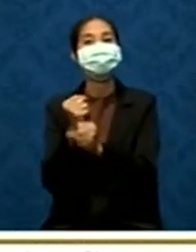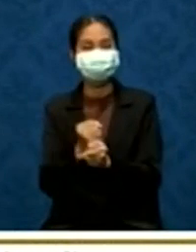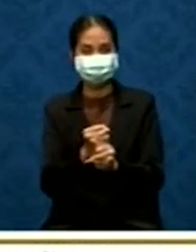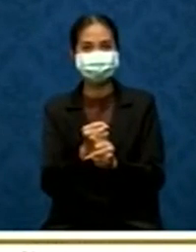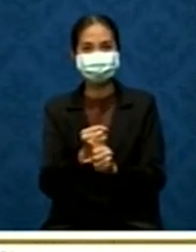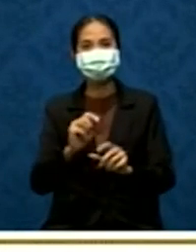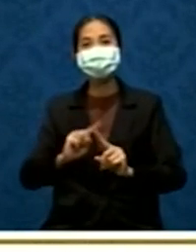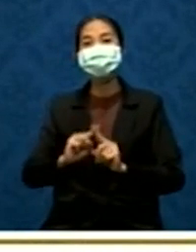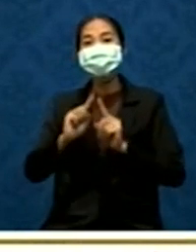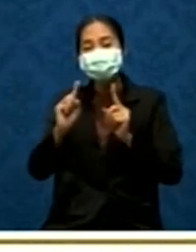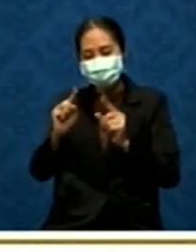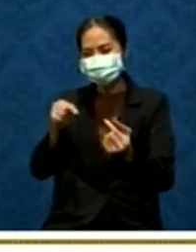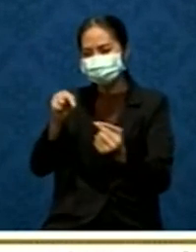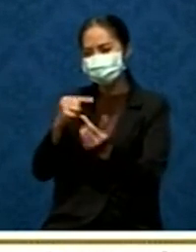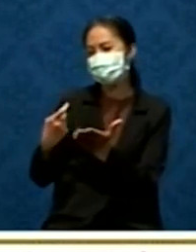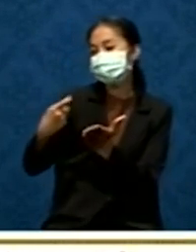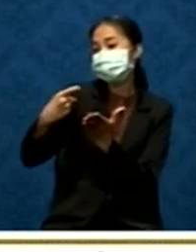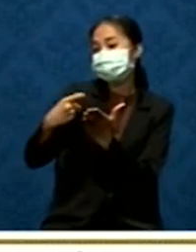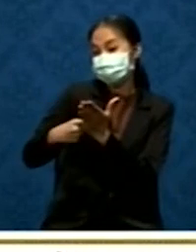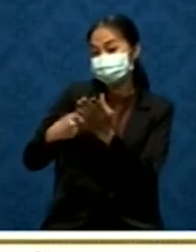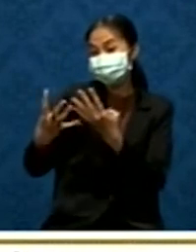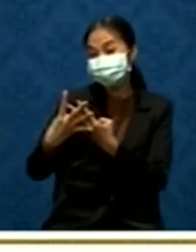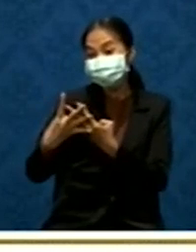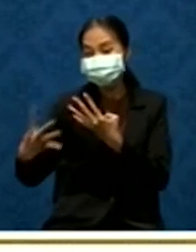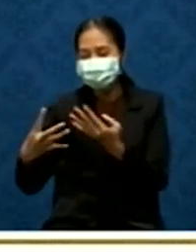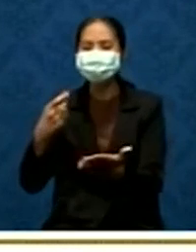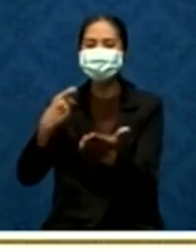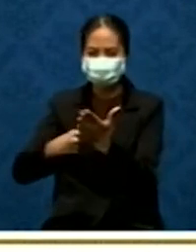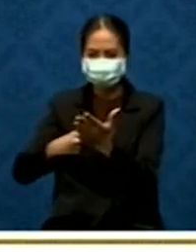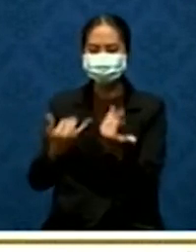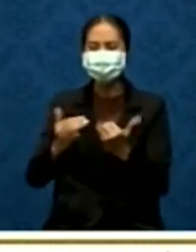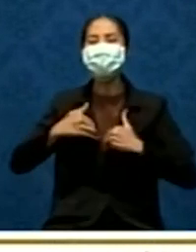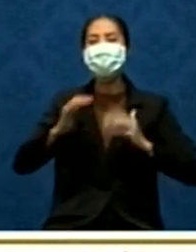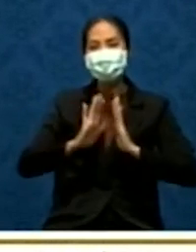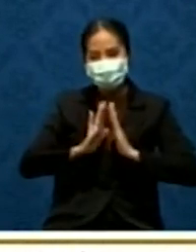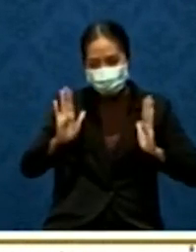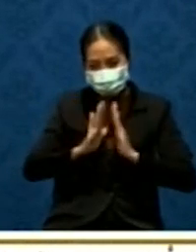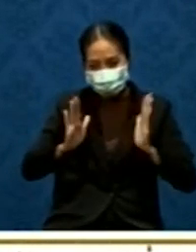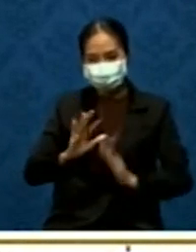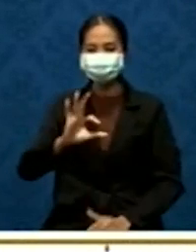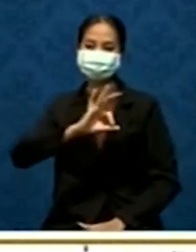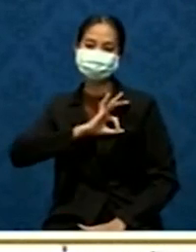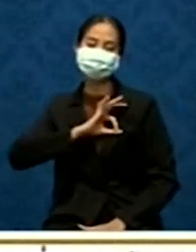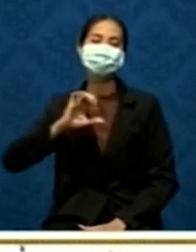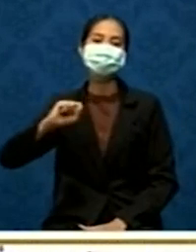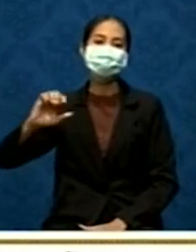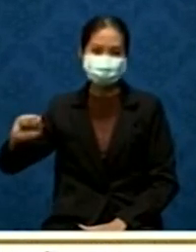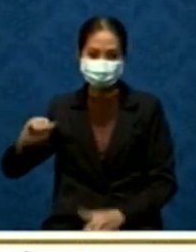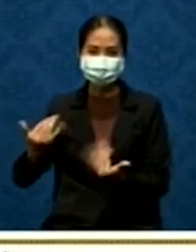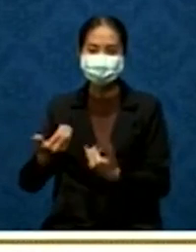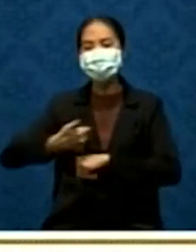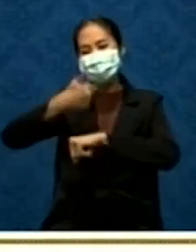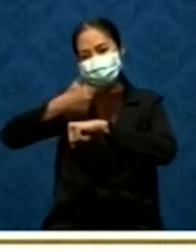ของการประกันตัวประกันตนอะไรต่างๆนั้นเนี่ยผมก็ต้องขอขอบคุณท่านสมาชิกสภาผู้แทนราษฎรแล้วหัวหน้าพรรคการเมื